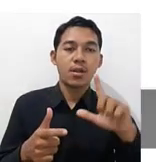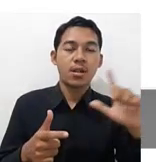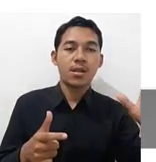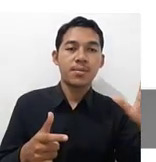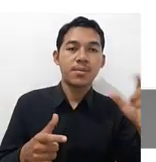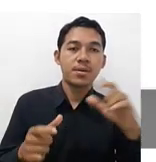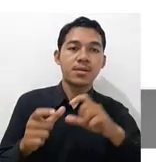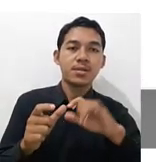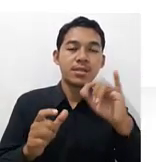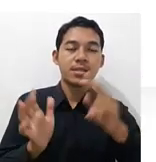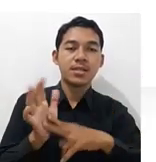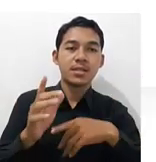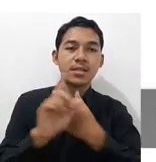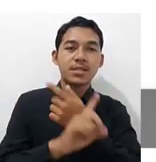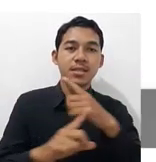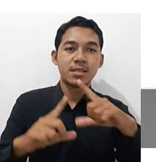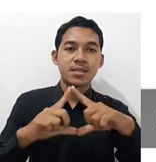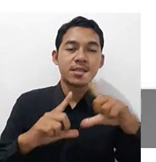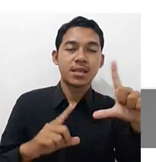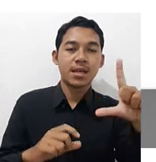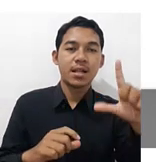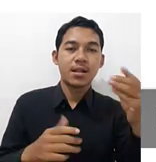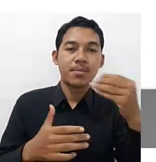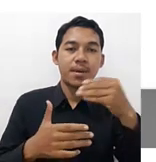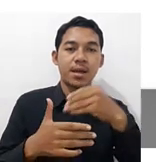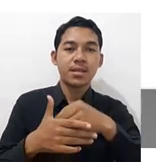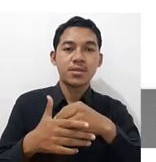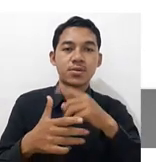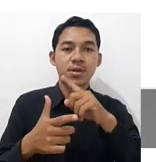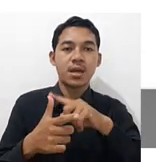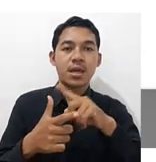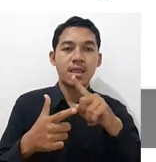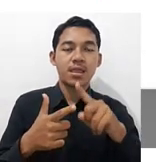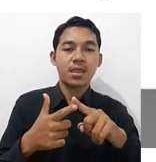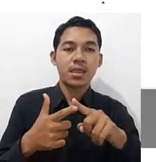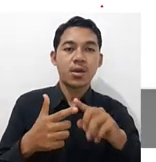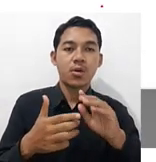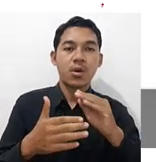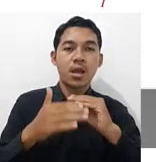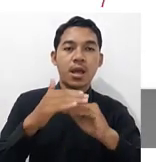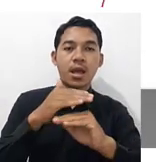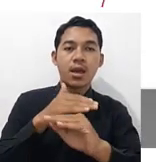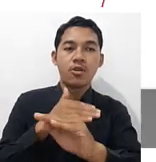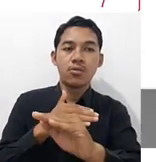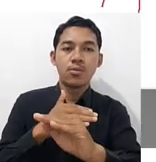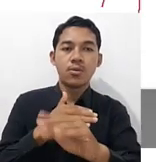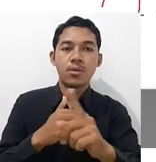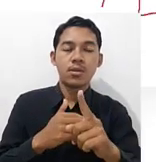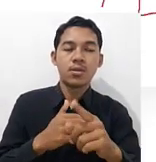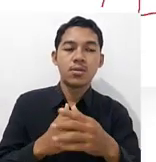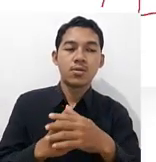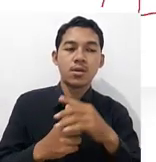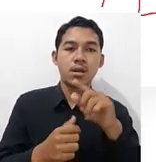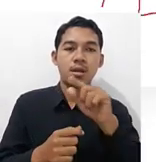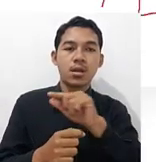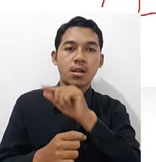hanya memiliki satu sinyal output. Nah, biasanya sinyal input maupun sinyal outputnya ini dalam bentuk gelombang pulsa,